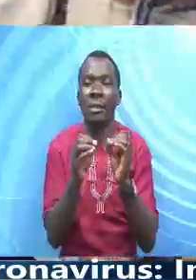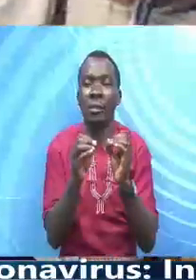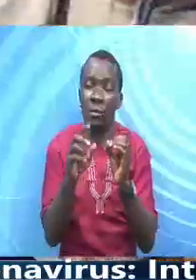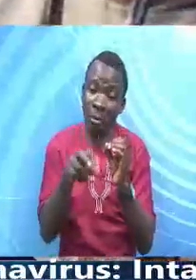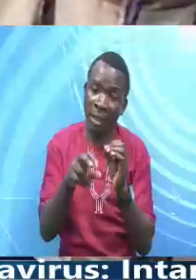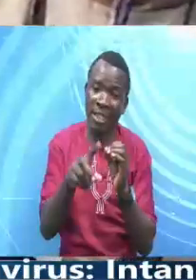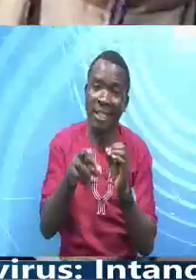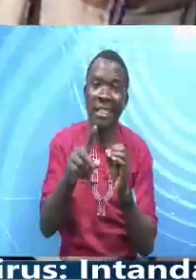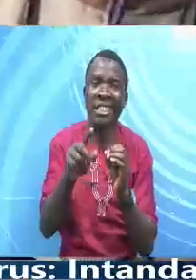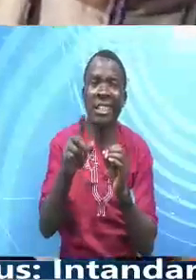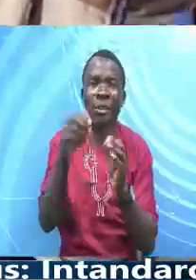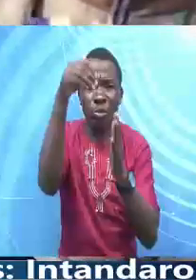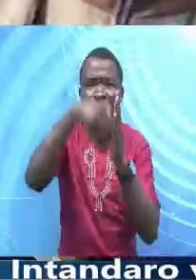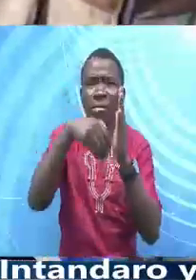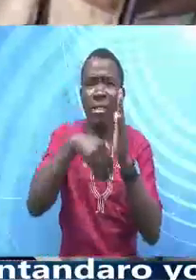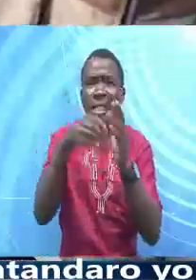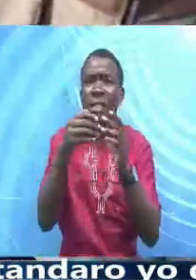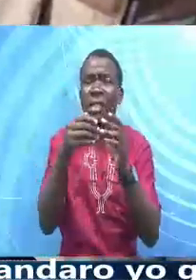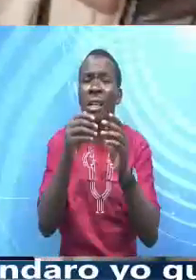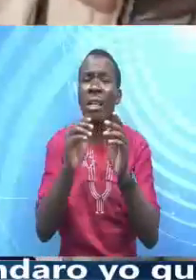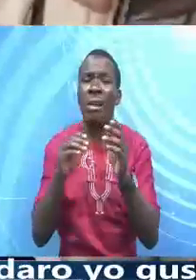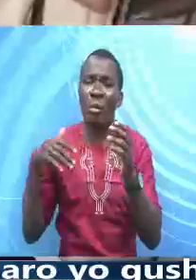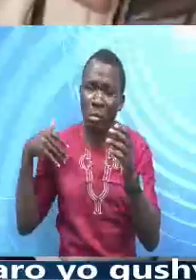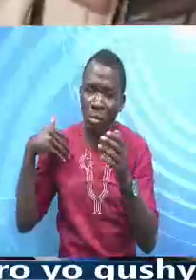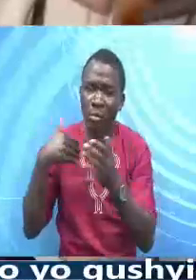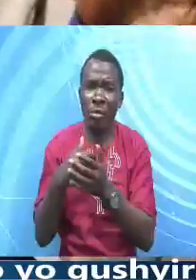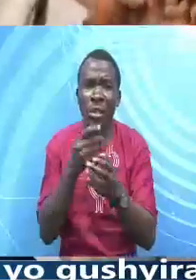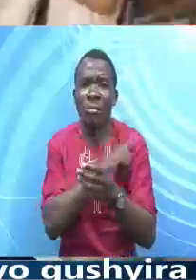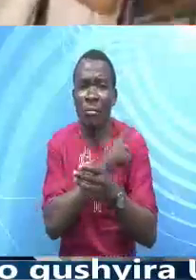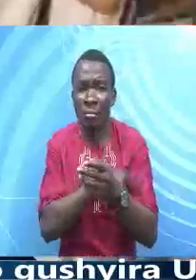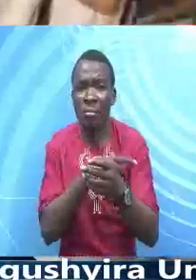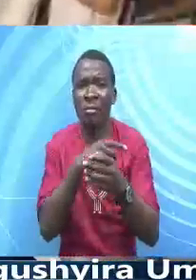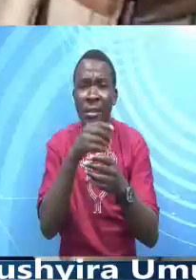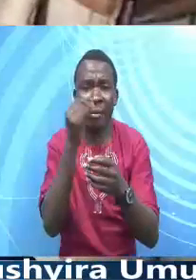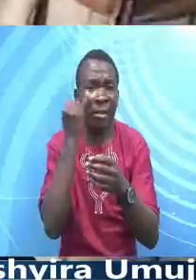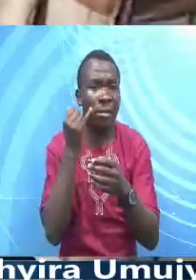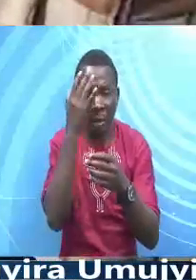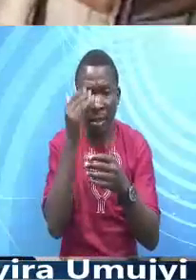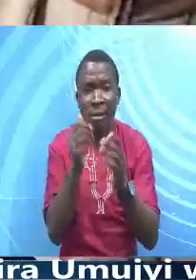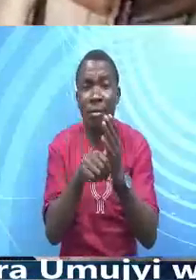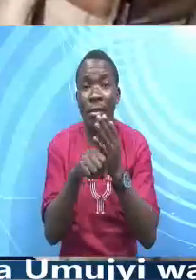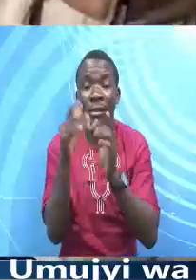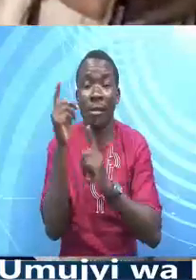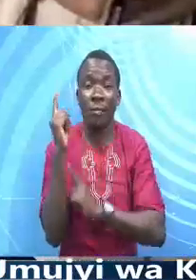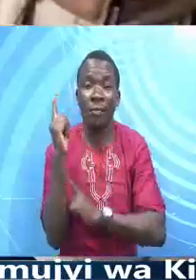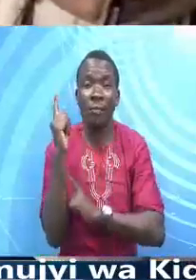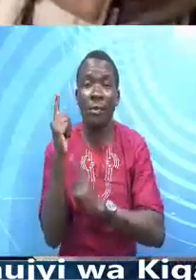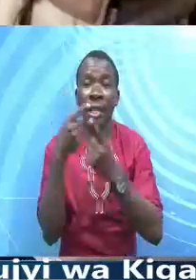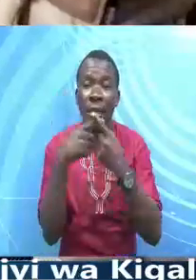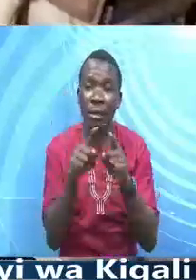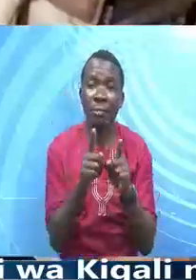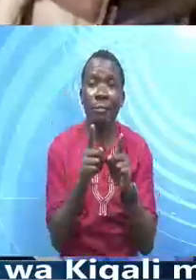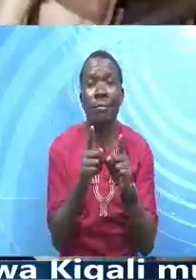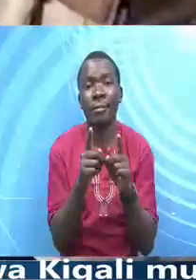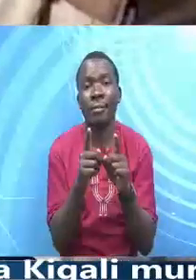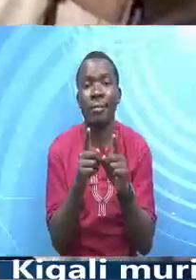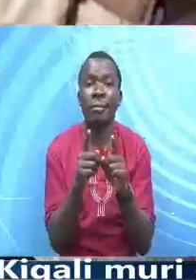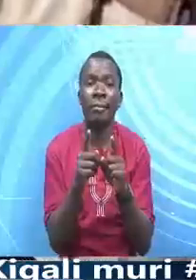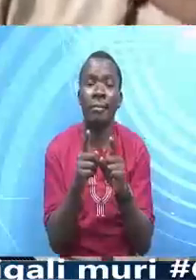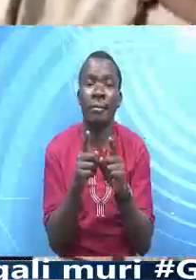turudi. Mimi nikafika Goma mimi siwezi lala kule. Jumi na kama kuga insecurity. mimi zarudia mbili. Alikiri sasa